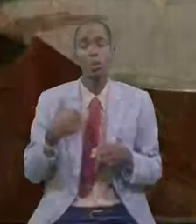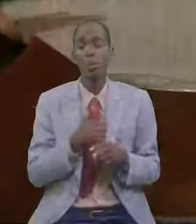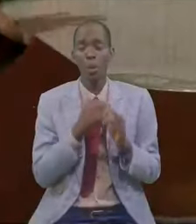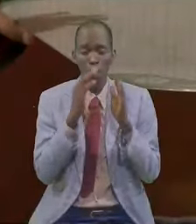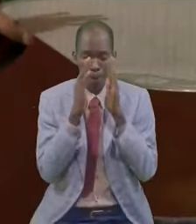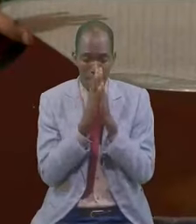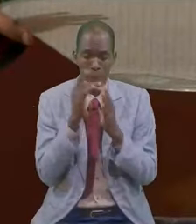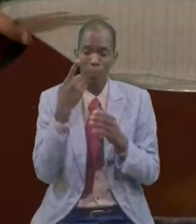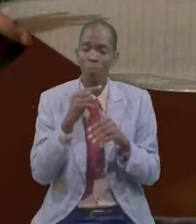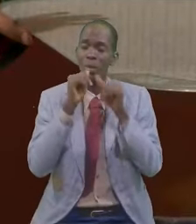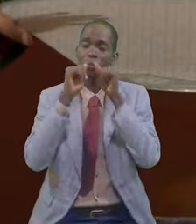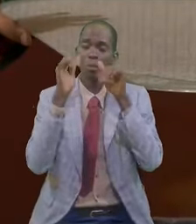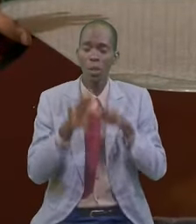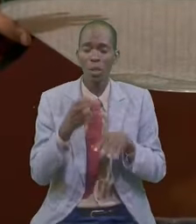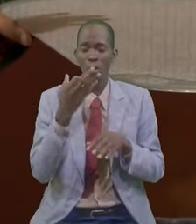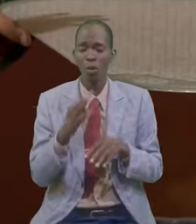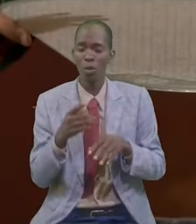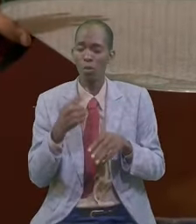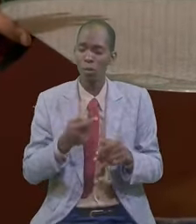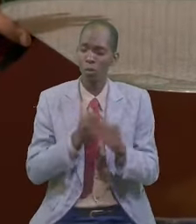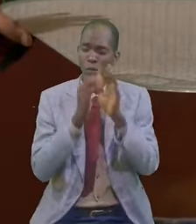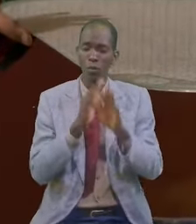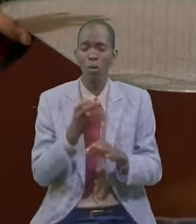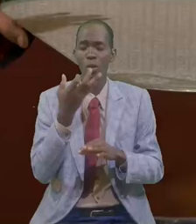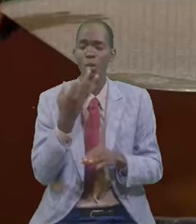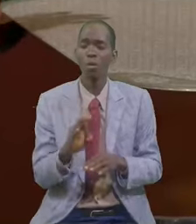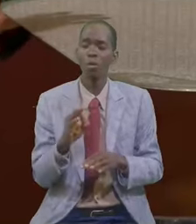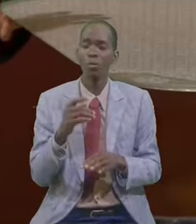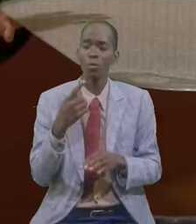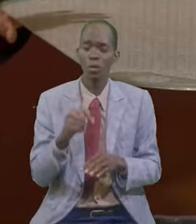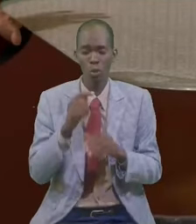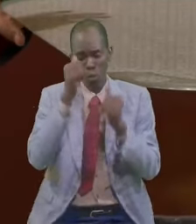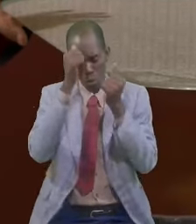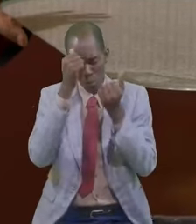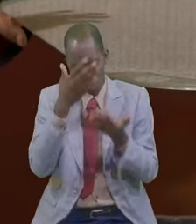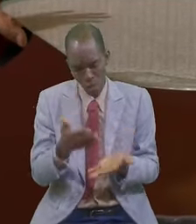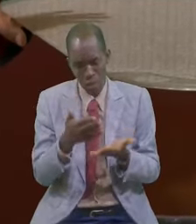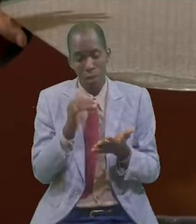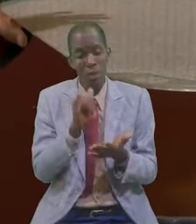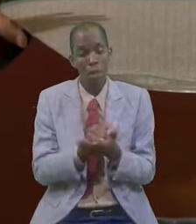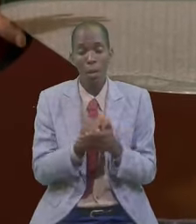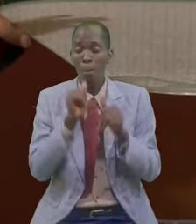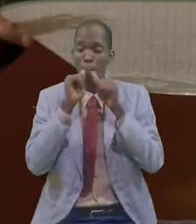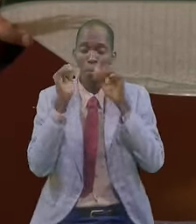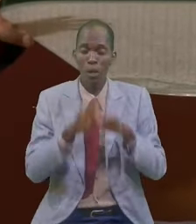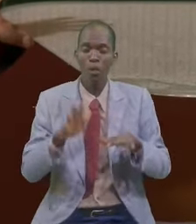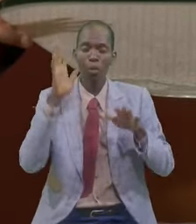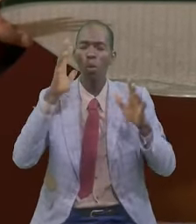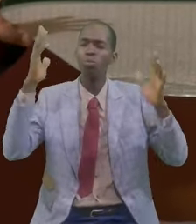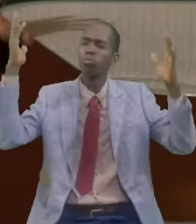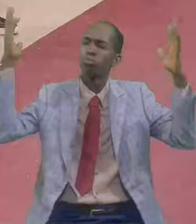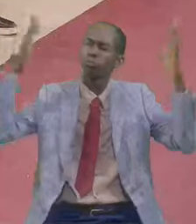la bénédiction des pratiquants, des obéissants, que cette parole, que cette bénédiction